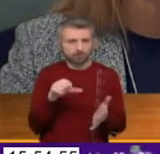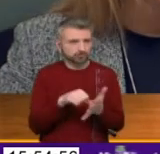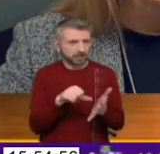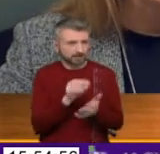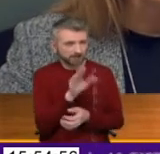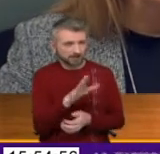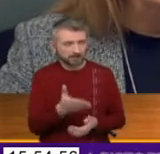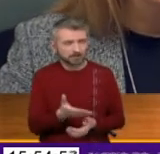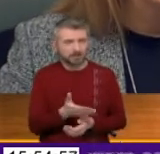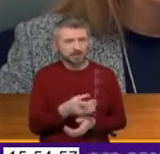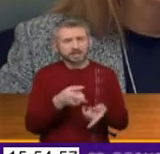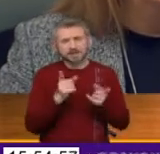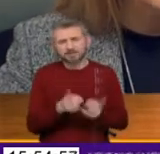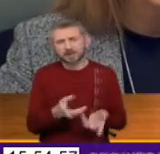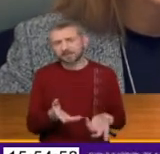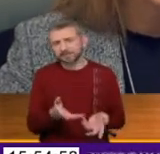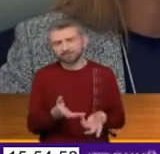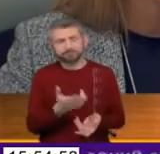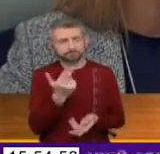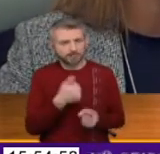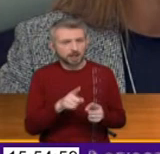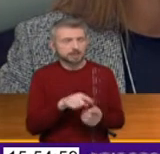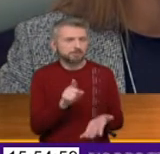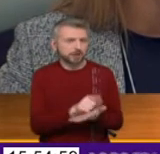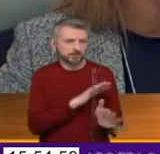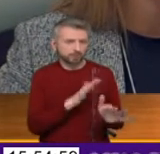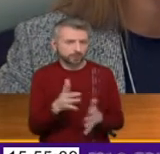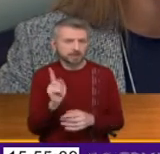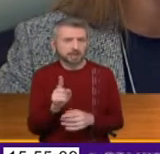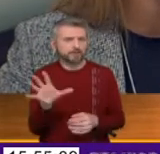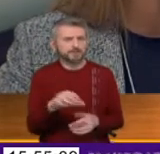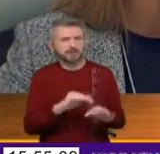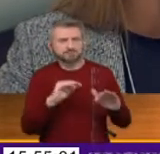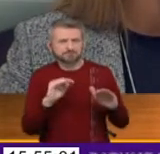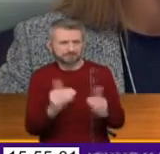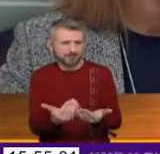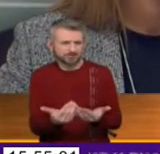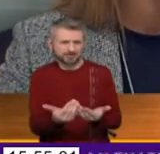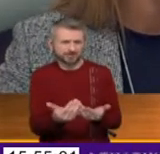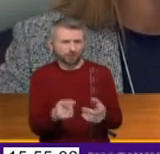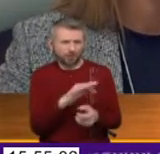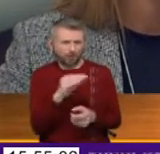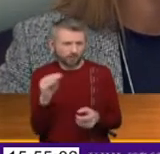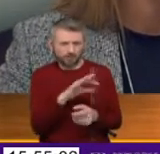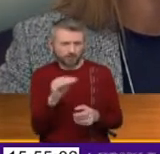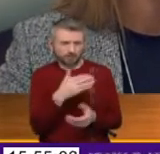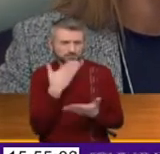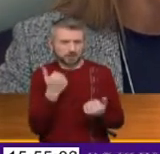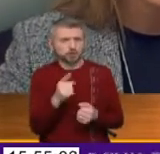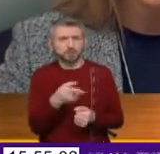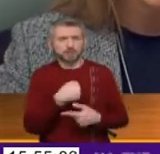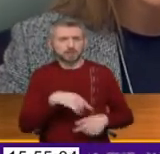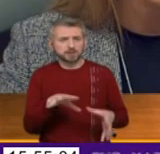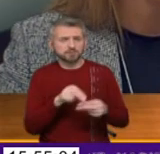членські квитки. Насправді, так, це має відбуватися, але все менш формалізовано. Угу. Для того, щоб з нами співпрацювати, не